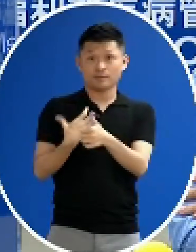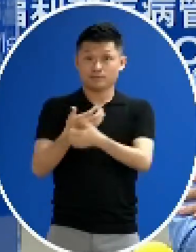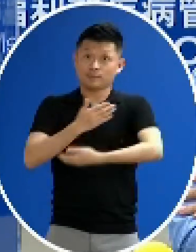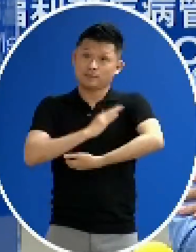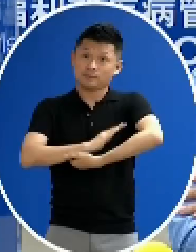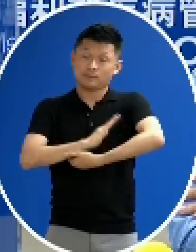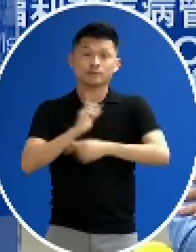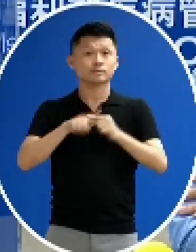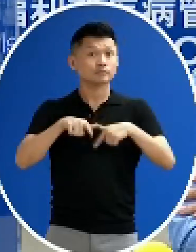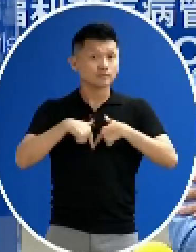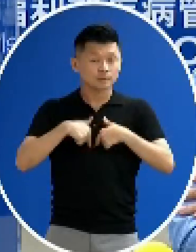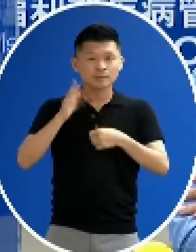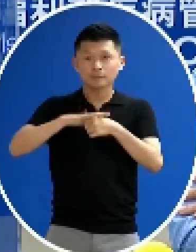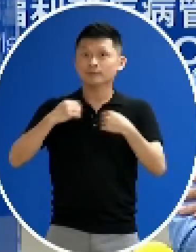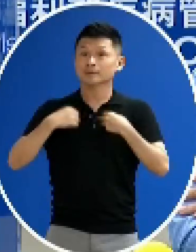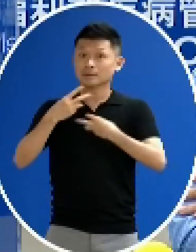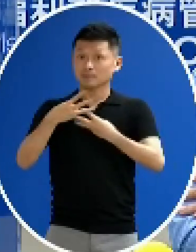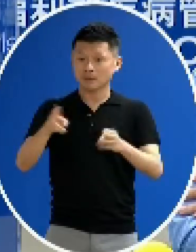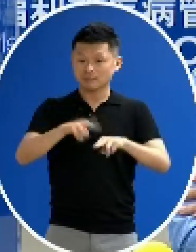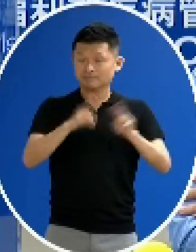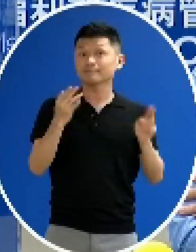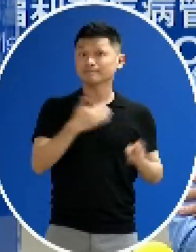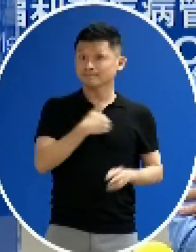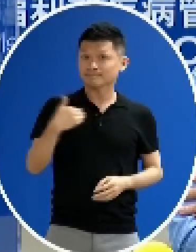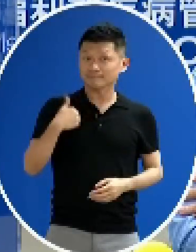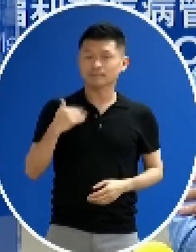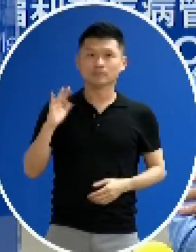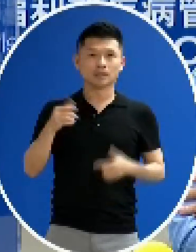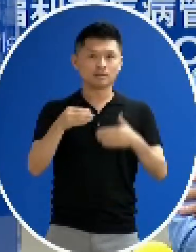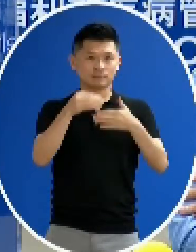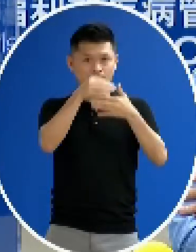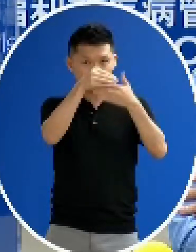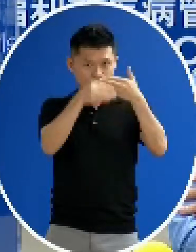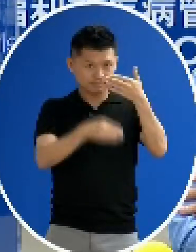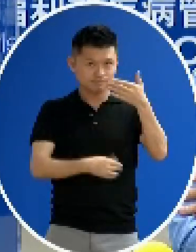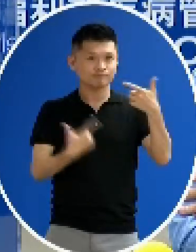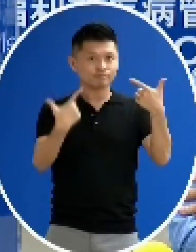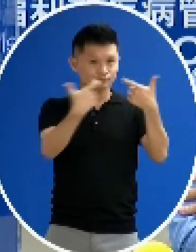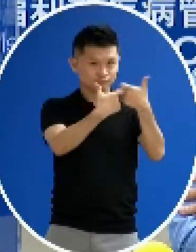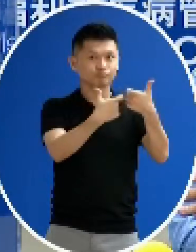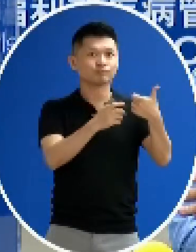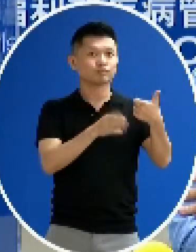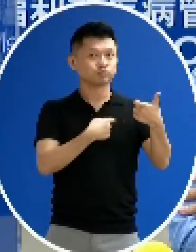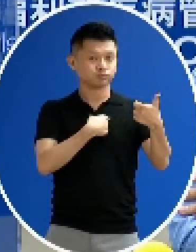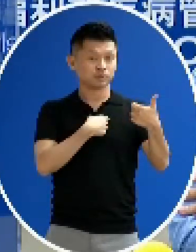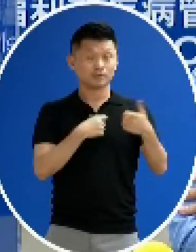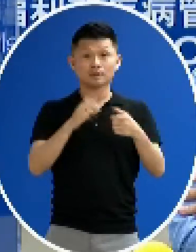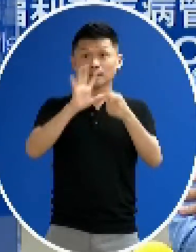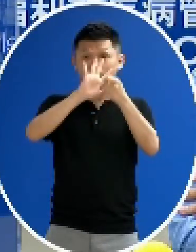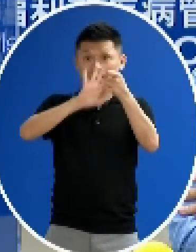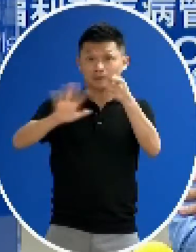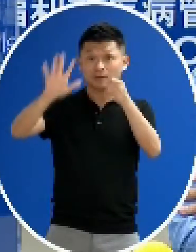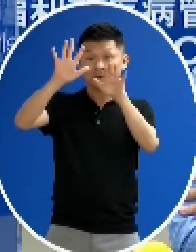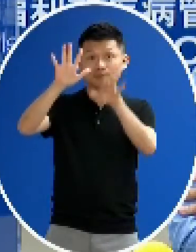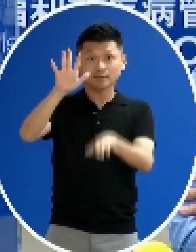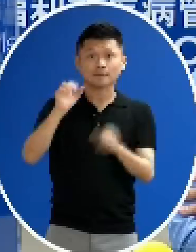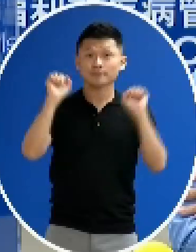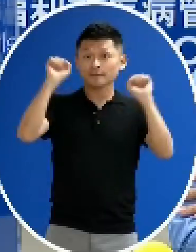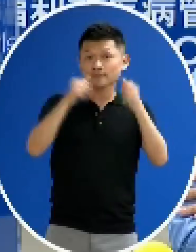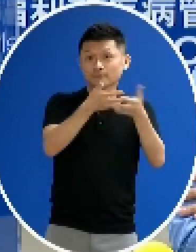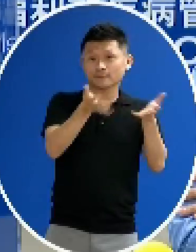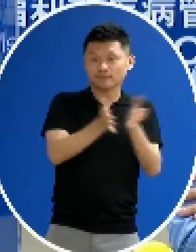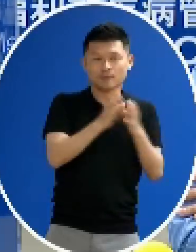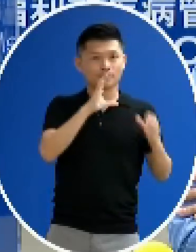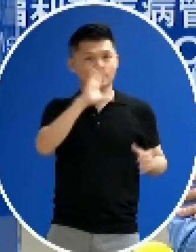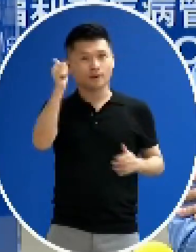照、补习班可以开放，当然有一定相关的指引要依循。高中以下的运动团队可返